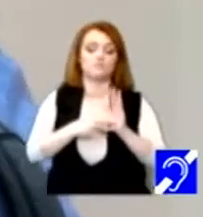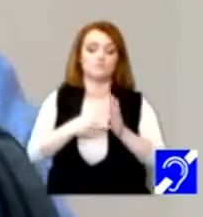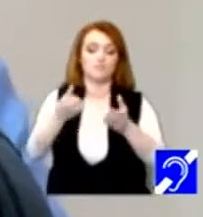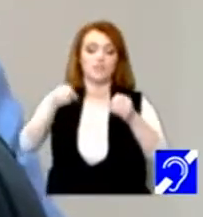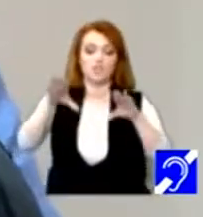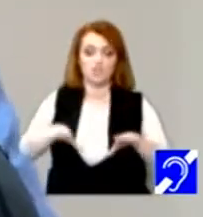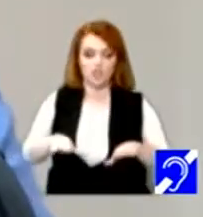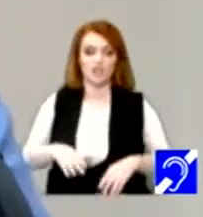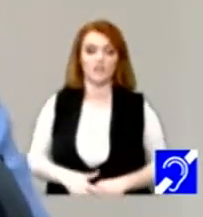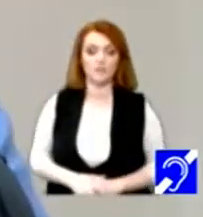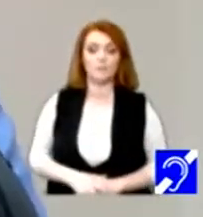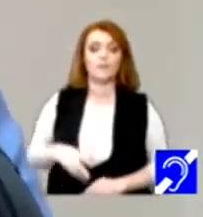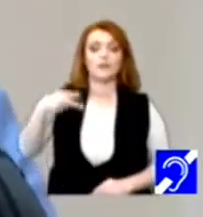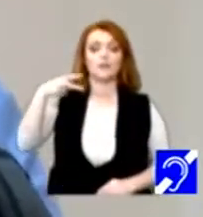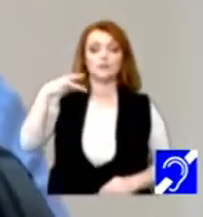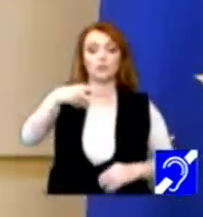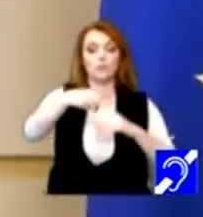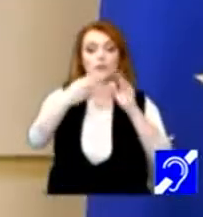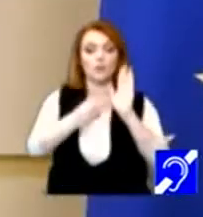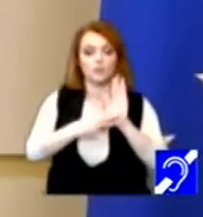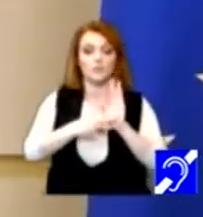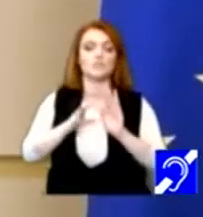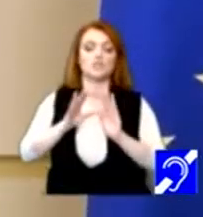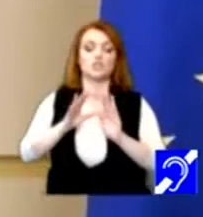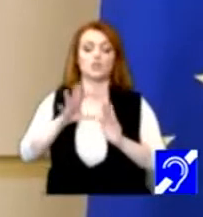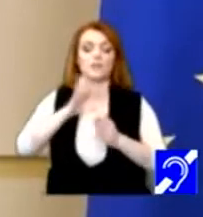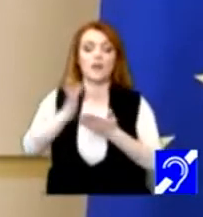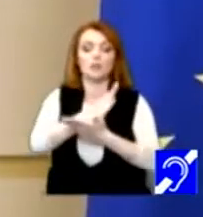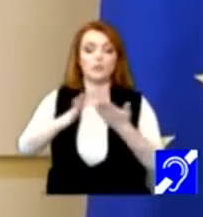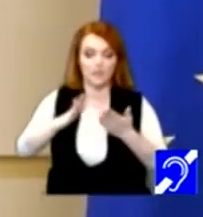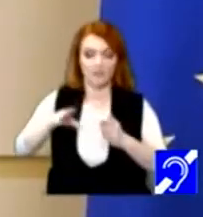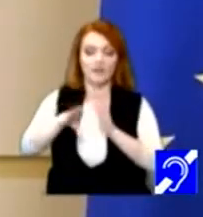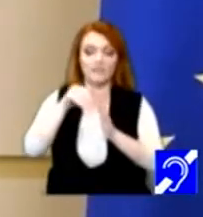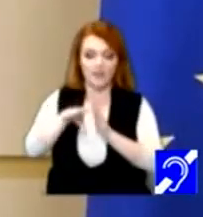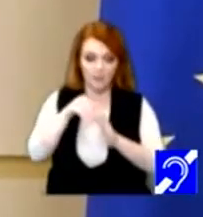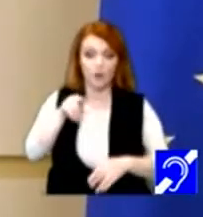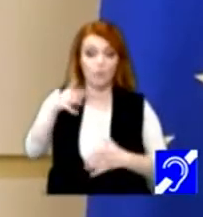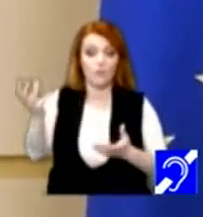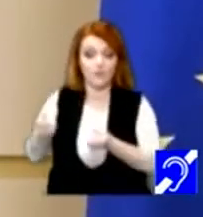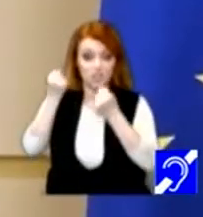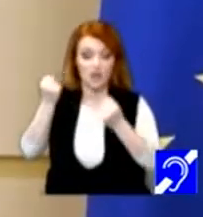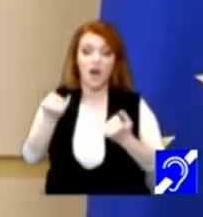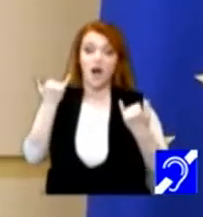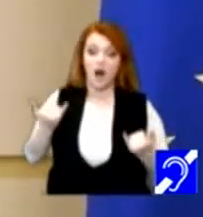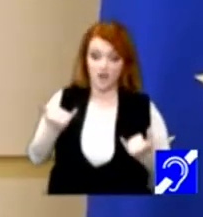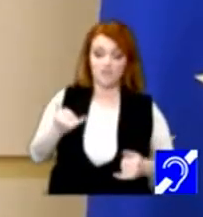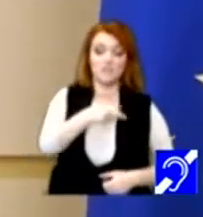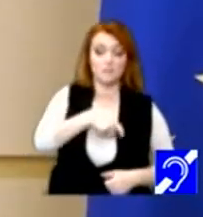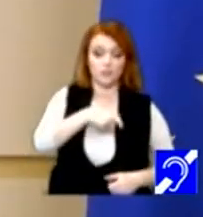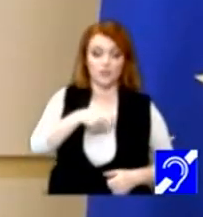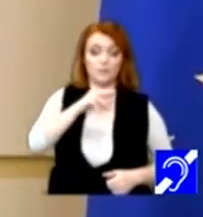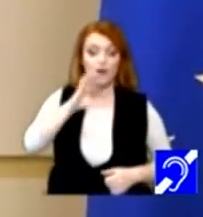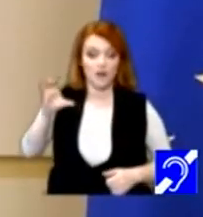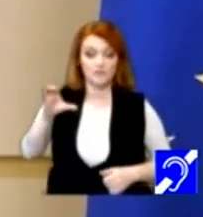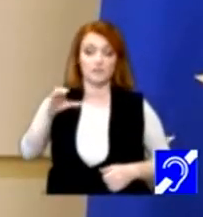instanțe de a nu valida alegerile locale din municipiul Chișinău. Azi, ministrul Justiției Sergiu Litvinenko a venit cu o reacție. El a numit